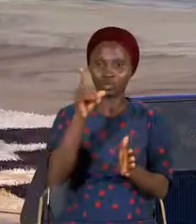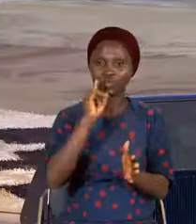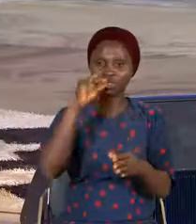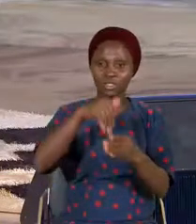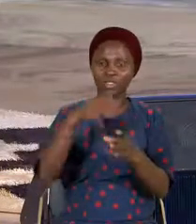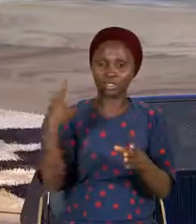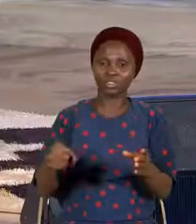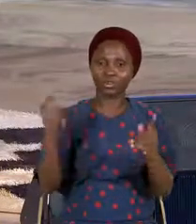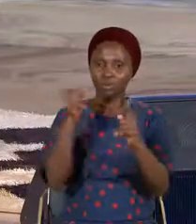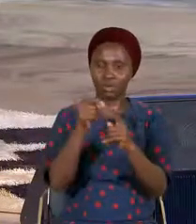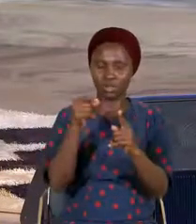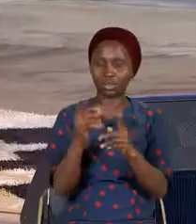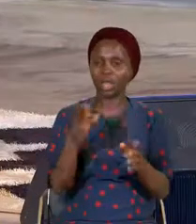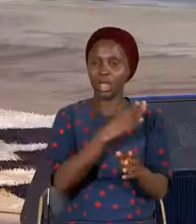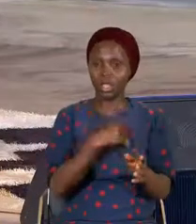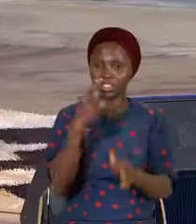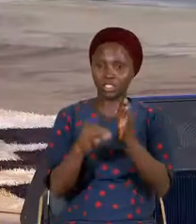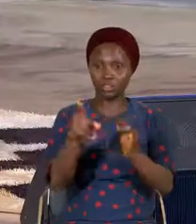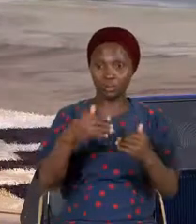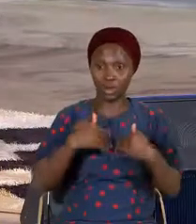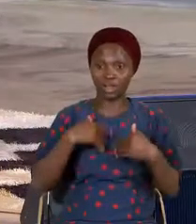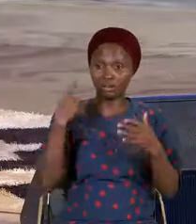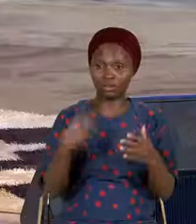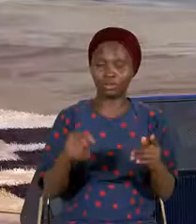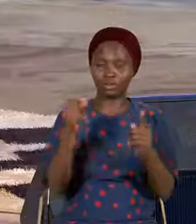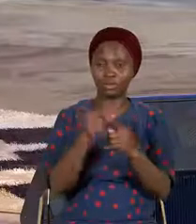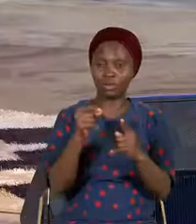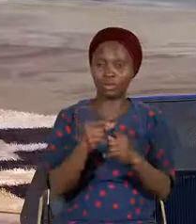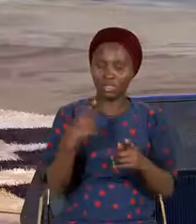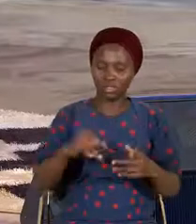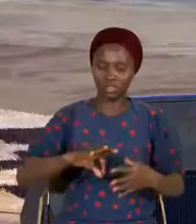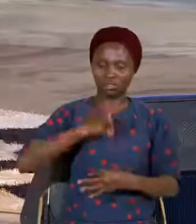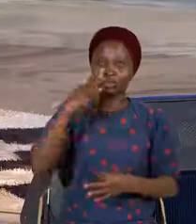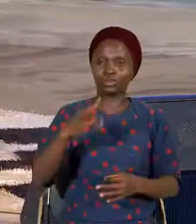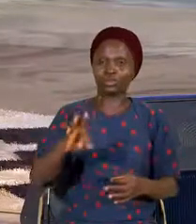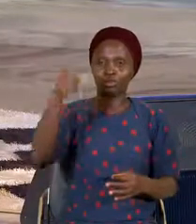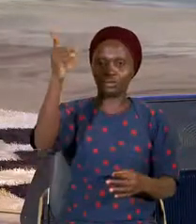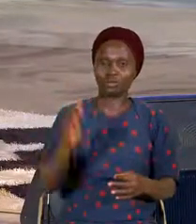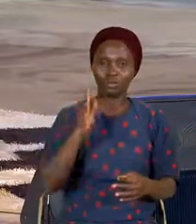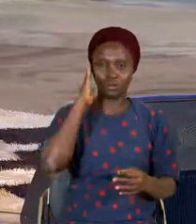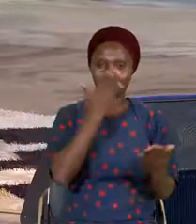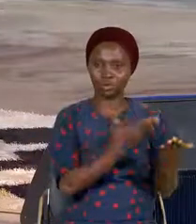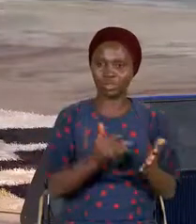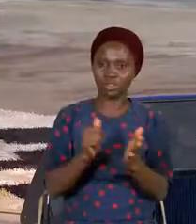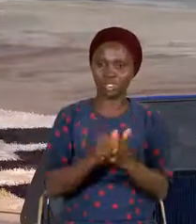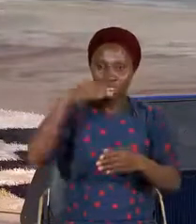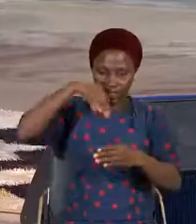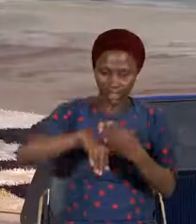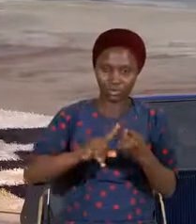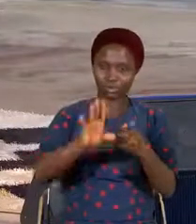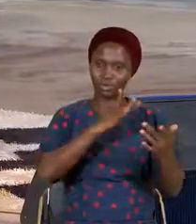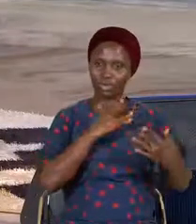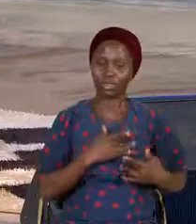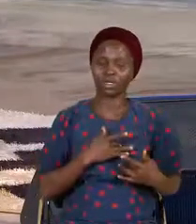parole est dans la Bible, dans la parole. Si vous avez la parole, l'Esprit de Dieu va ramener cela dans votre